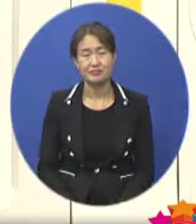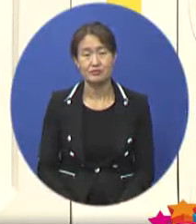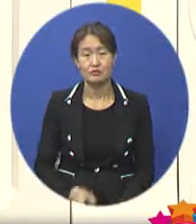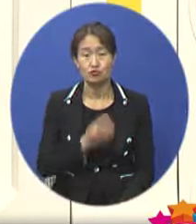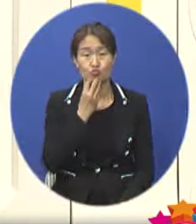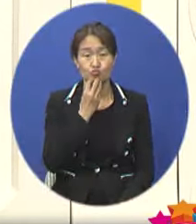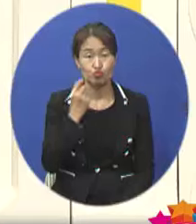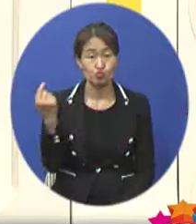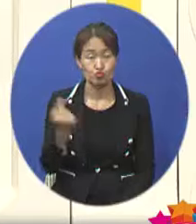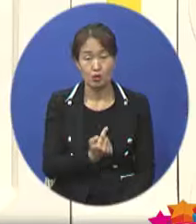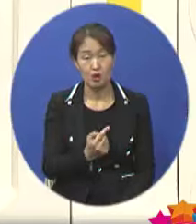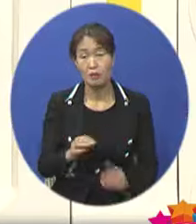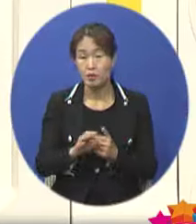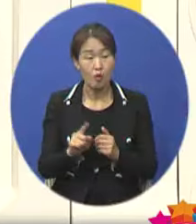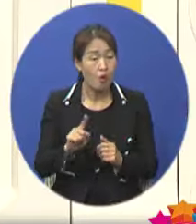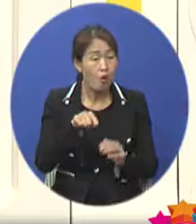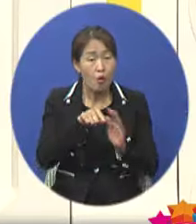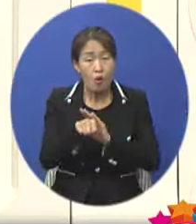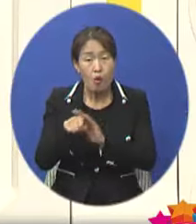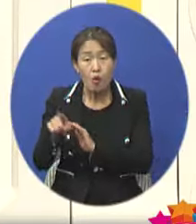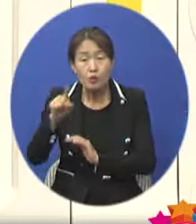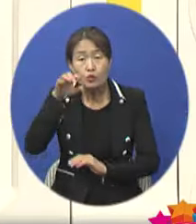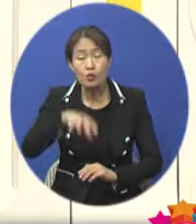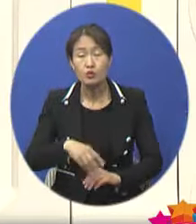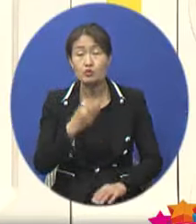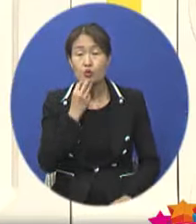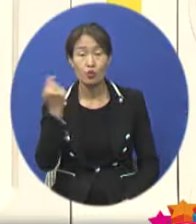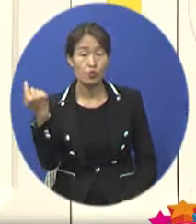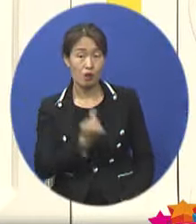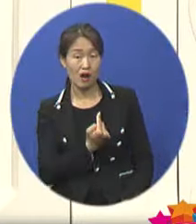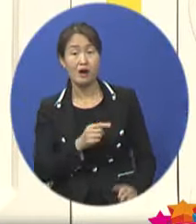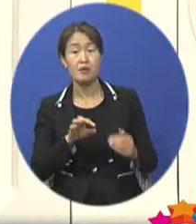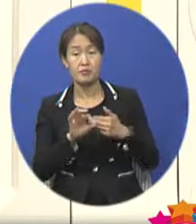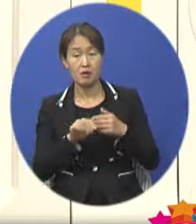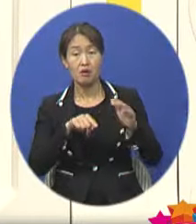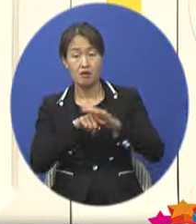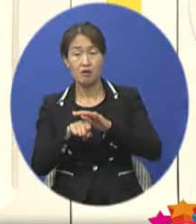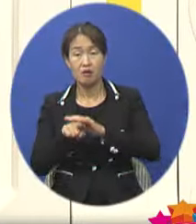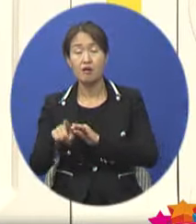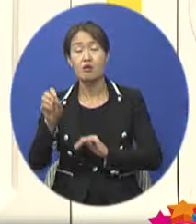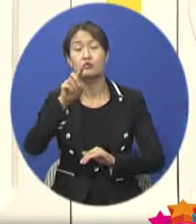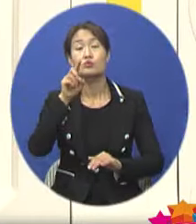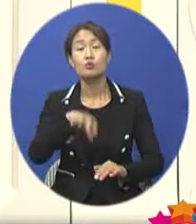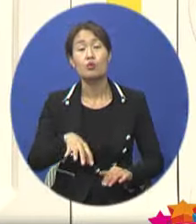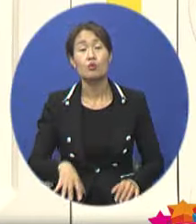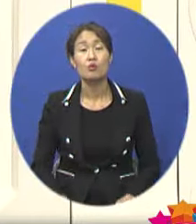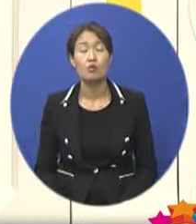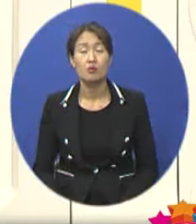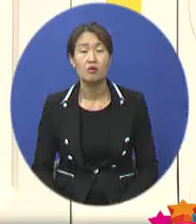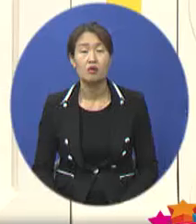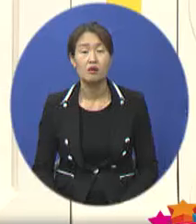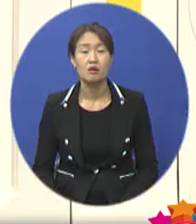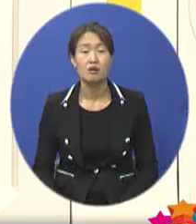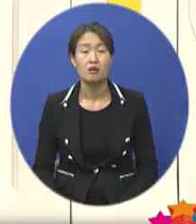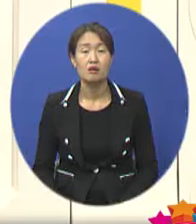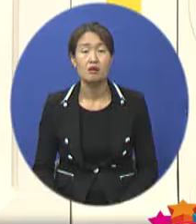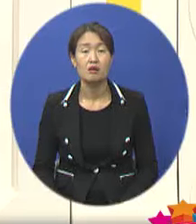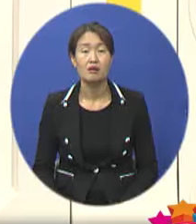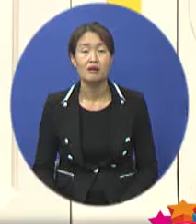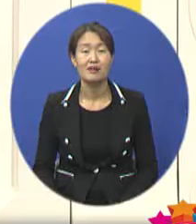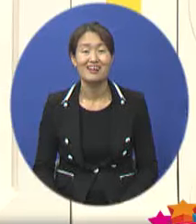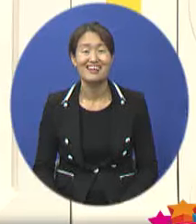서울 쪽에 오시면 그럼. 어디를 이렇게 다니세요? 예? 서울 쪽에 오실 때는 어디를 가세요? 아, 어디가 부산 얘기 탑니다. 어디서